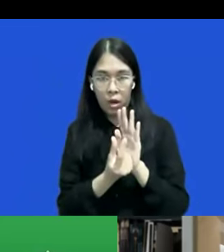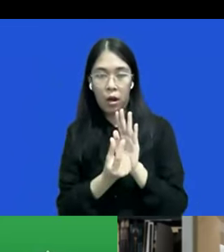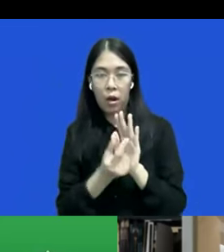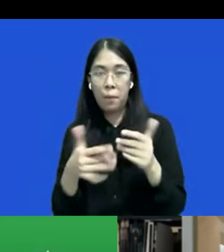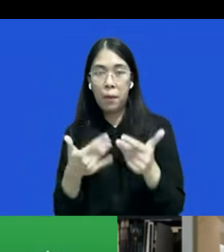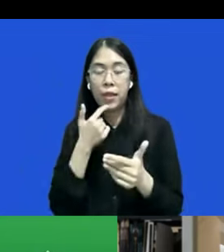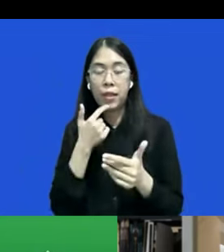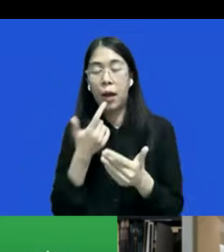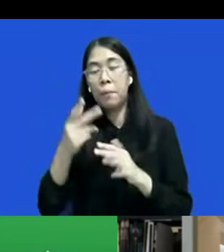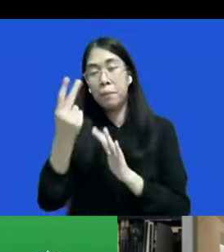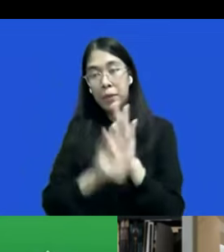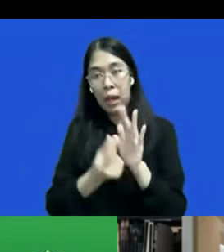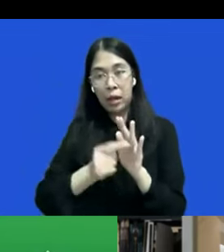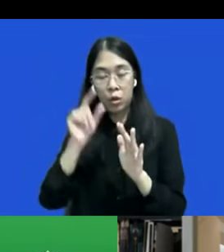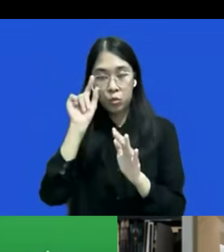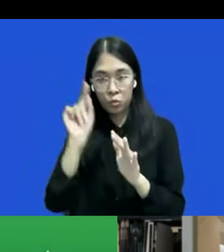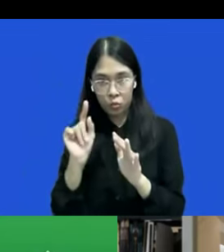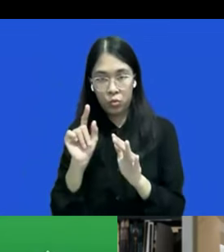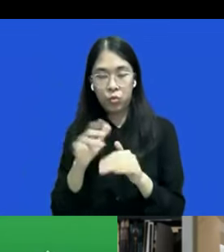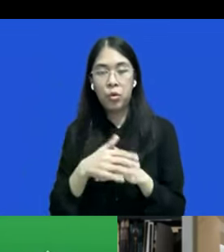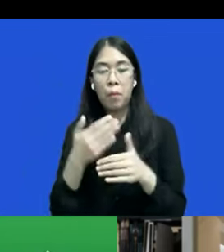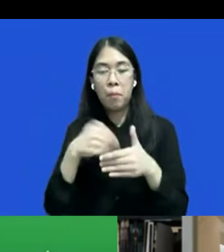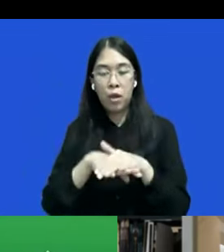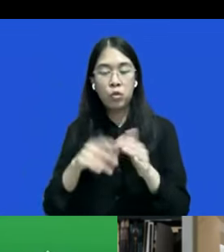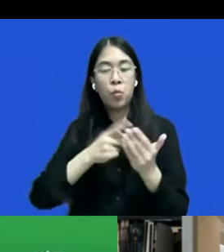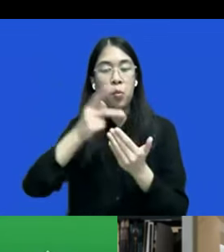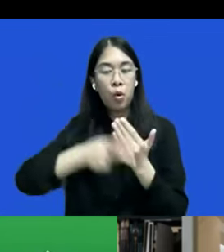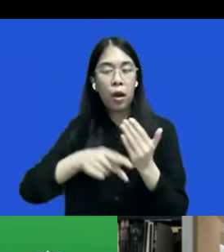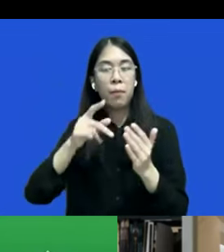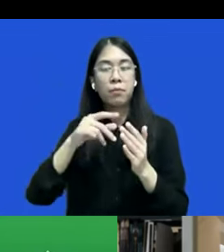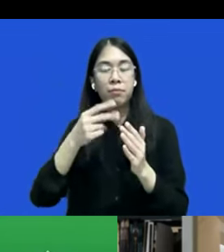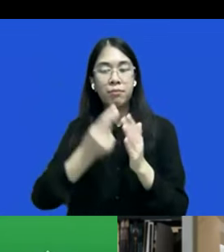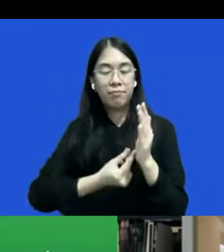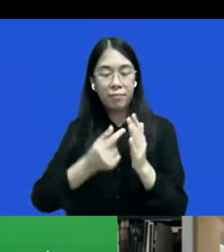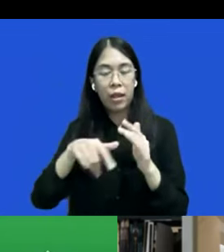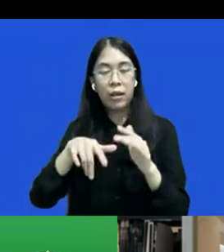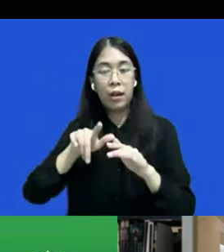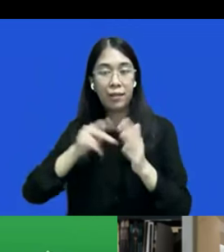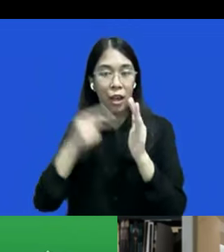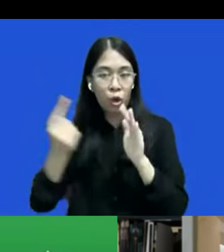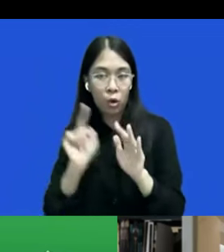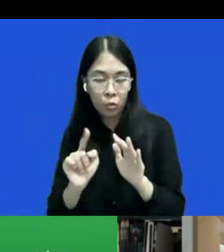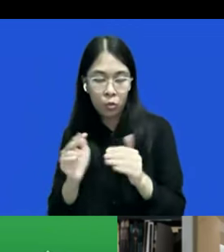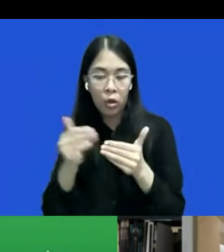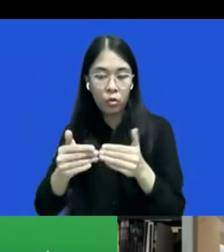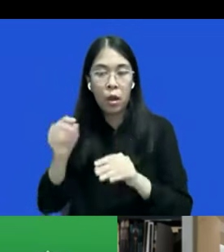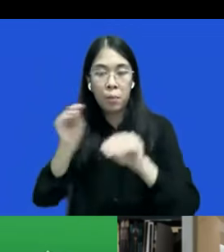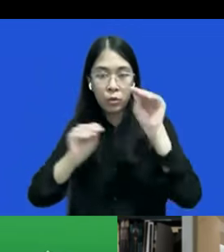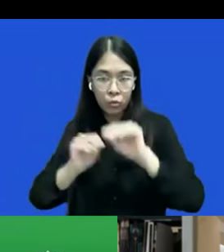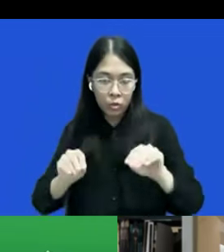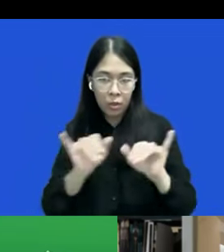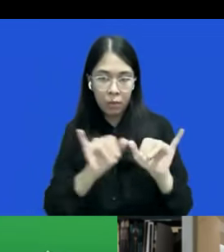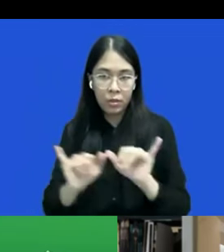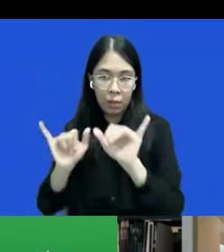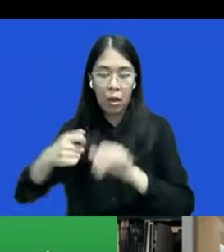soal perencanaan dulu, masuk prolegnas dulu, kemudian juga ada penyusunan bersama-sama dengan